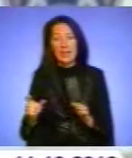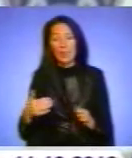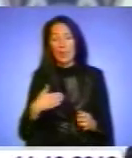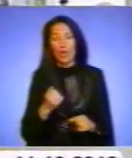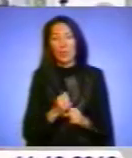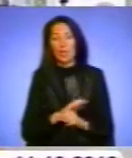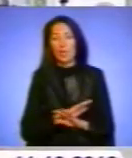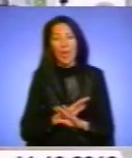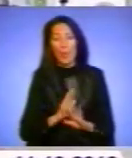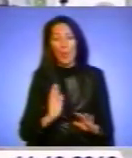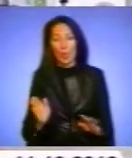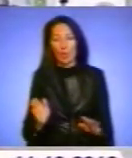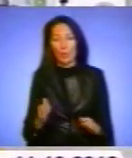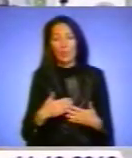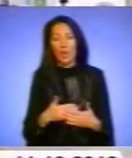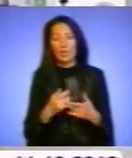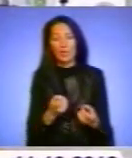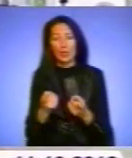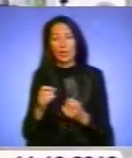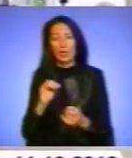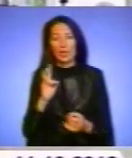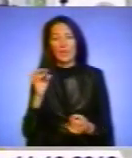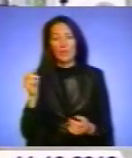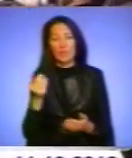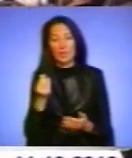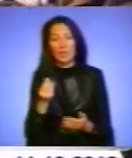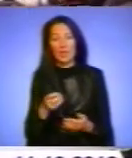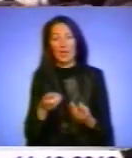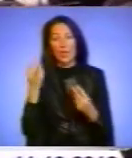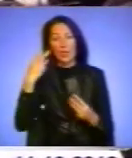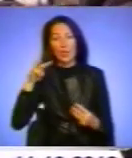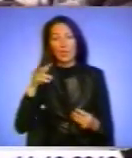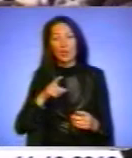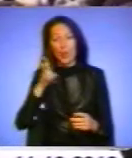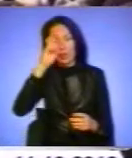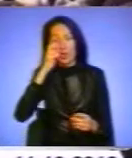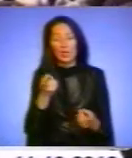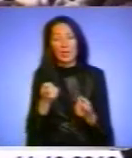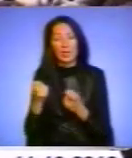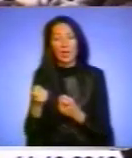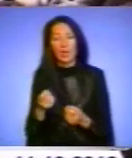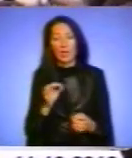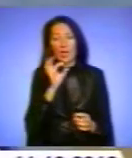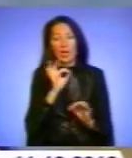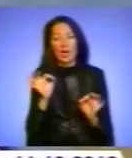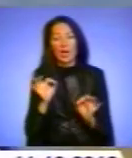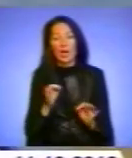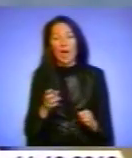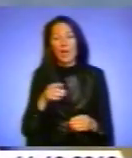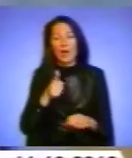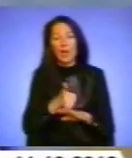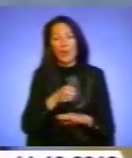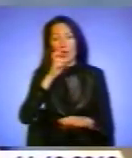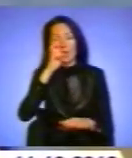будемо. Активно залучати інвестиції в модернізацію України закликав глава держави підприємців, учасників форуму, пекарів.